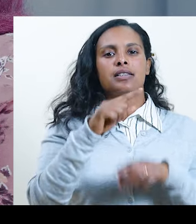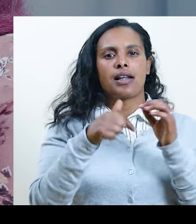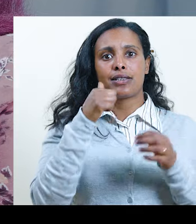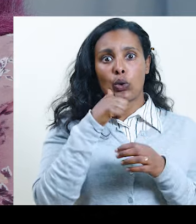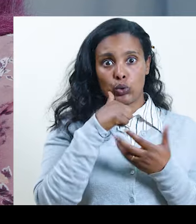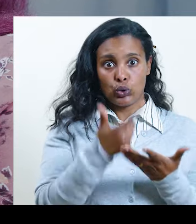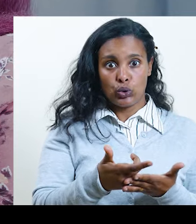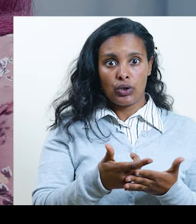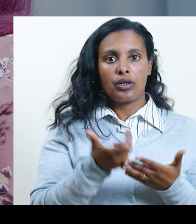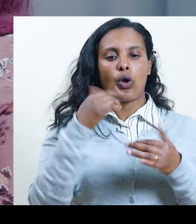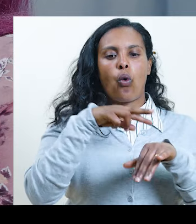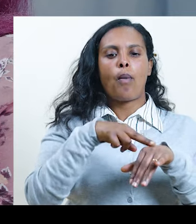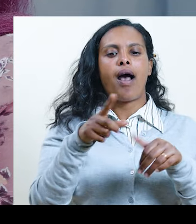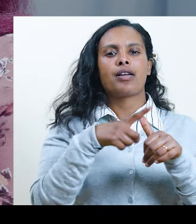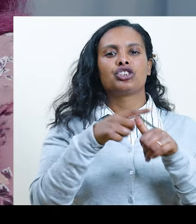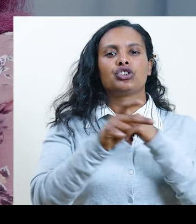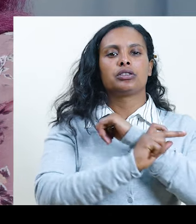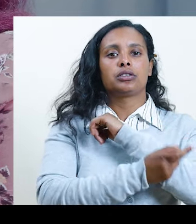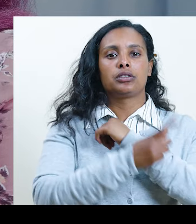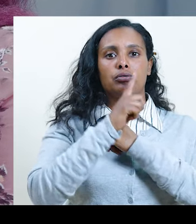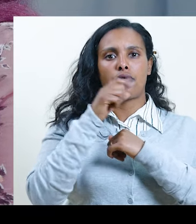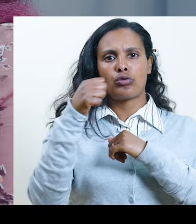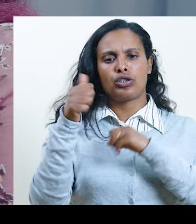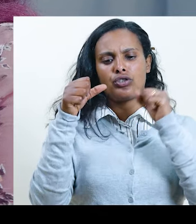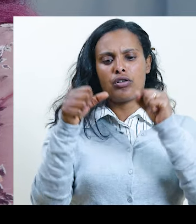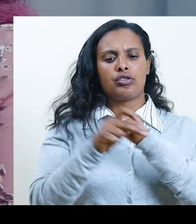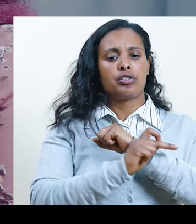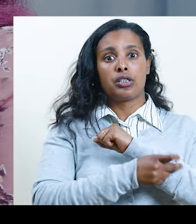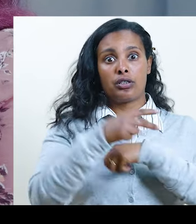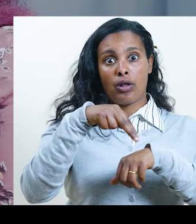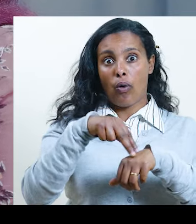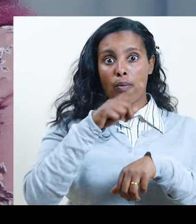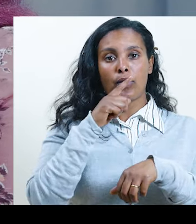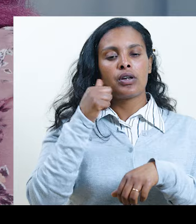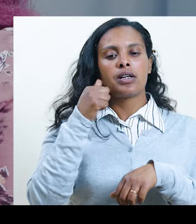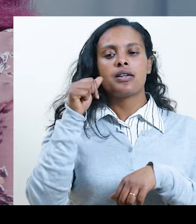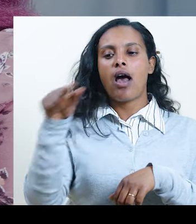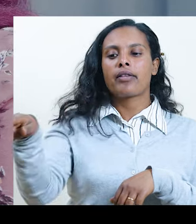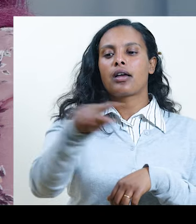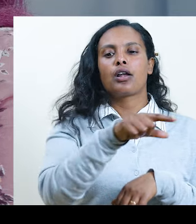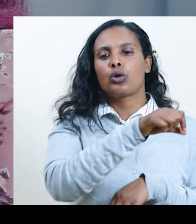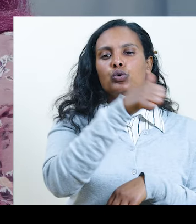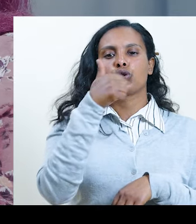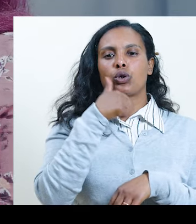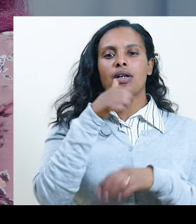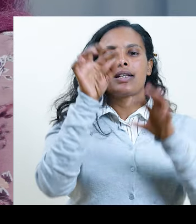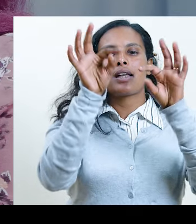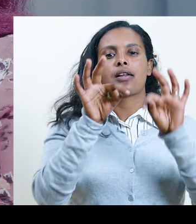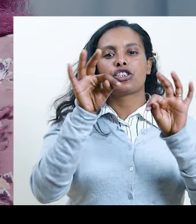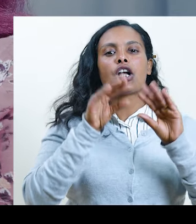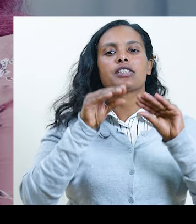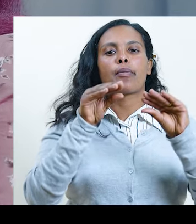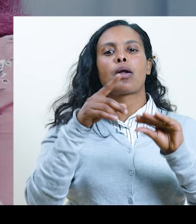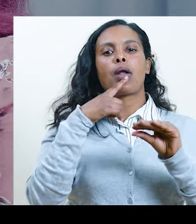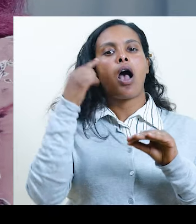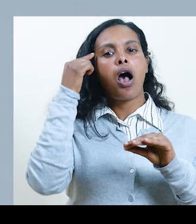ሴቶች የቆመ አንድ ድርጅት ነው ራሱን የቻለ ተቋም ነው እናንተ ለሌሎች ሴቶች ታሪክሽ